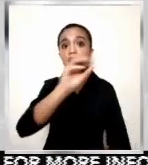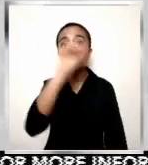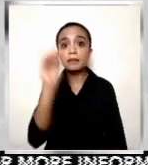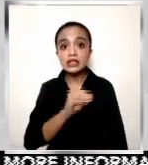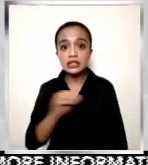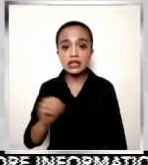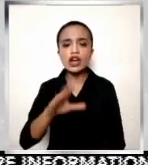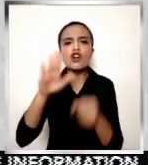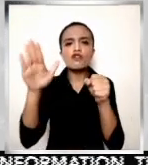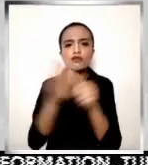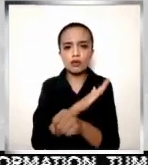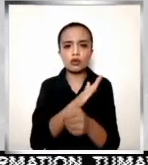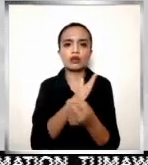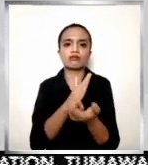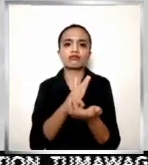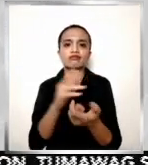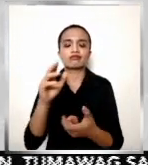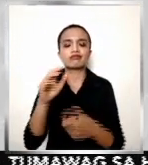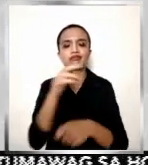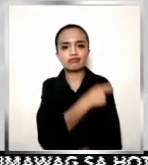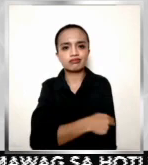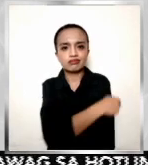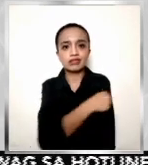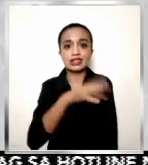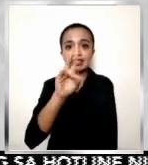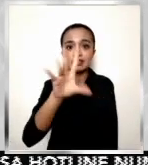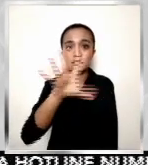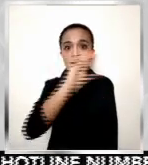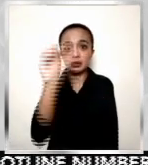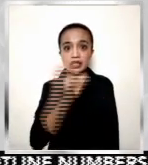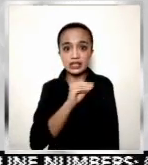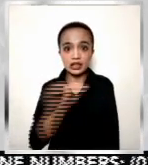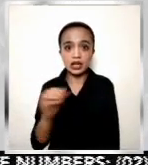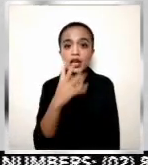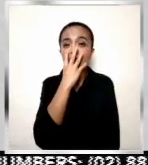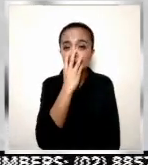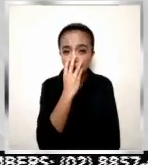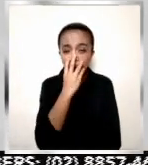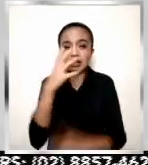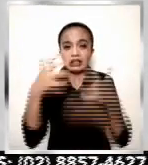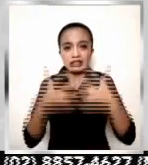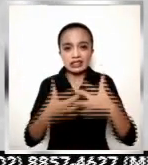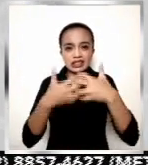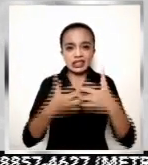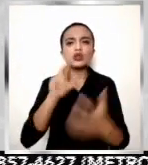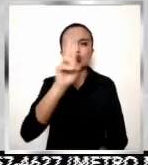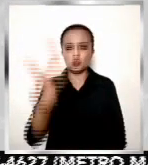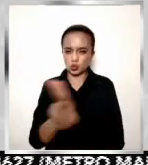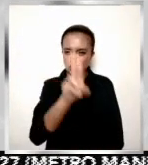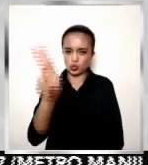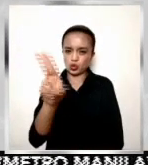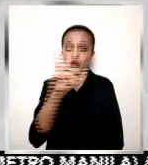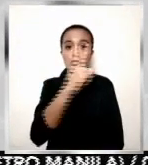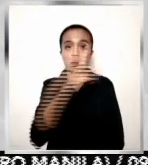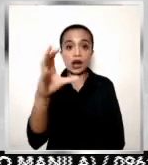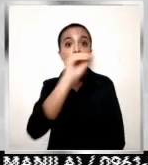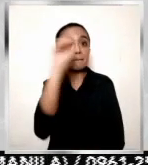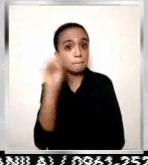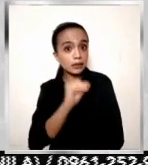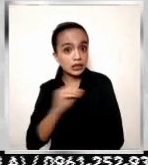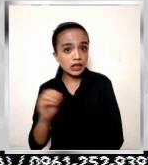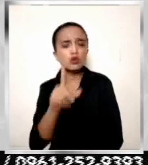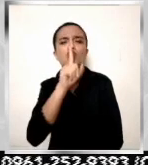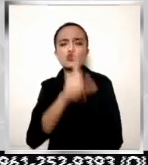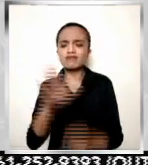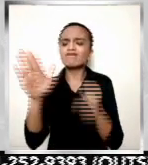Naga at 75% ng mga mechanical ventilators ang ginagamit na. 100% namang okupado ang ICU beds